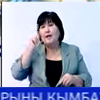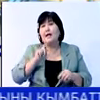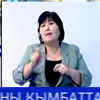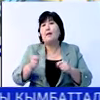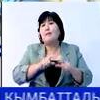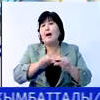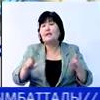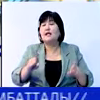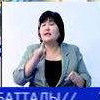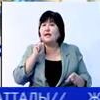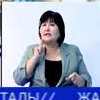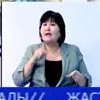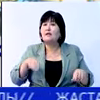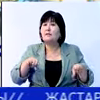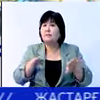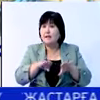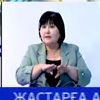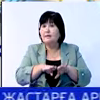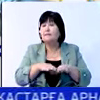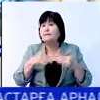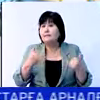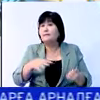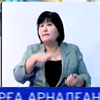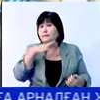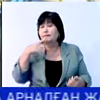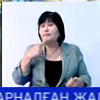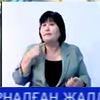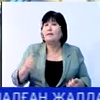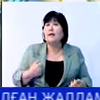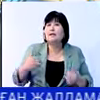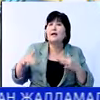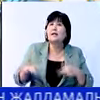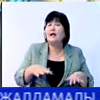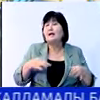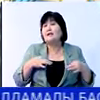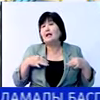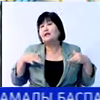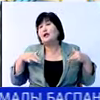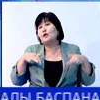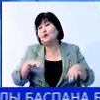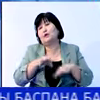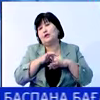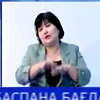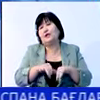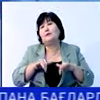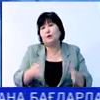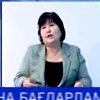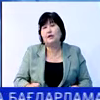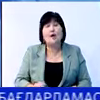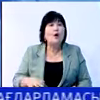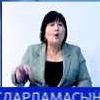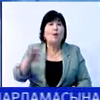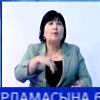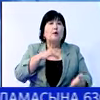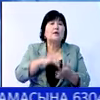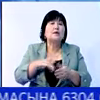бас филиалымен қазір көптемгі әскери шақырып шалу рәсімі салтанат түрде өтіп жатыр. Облыс